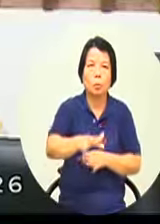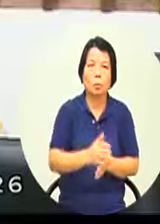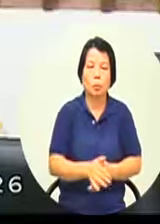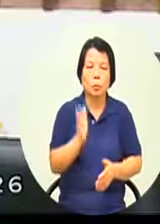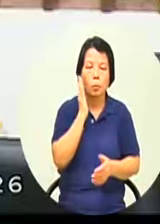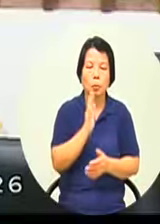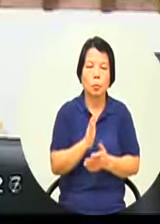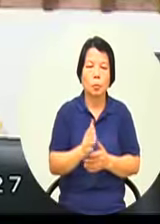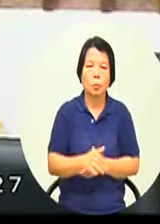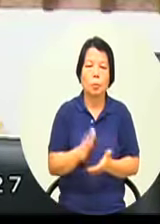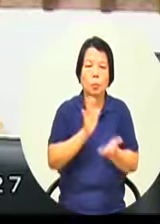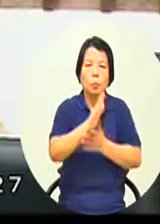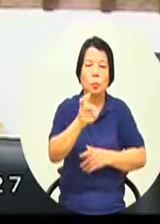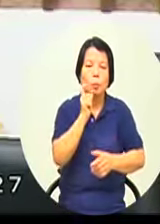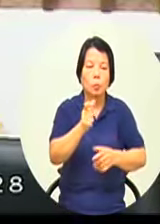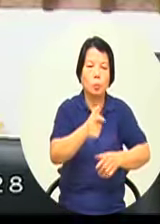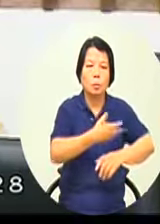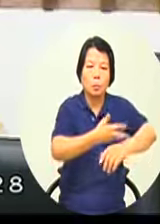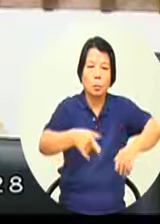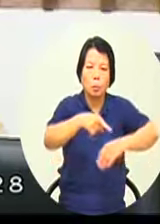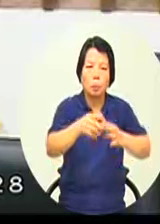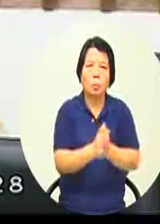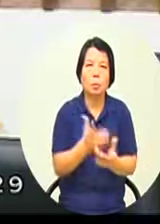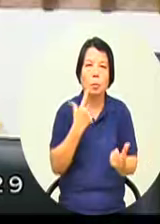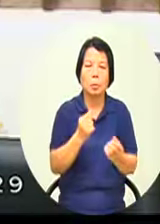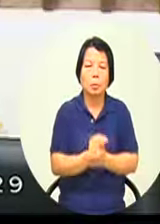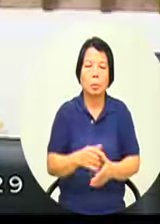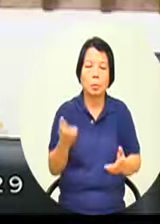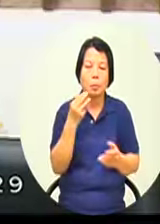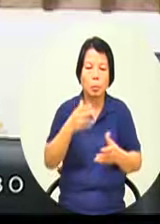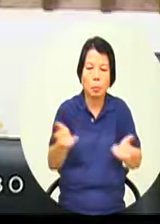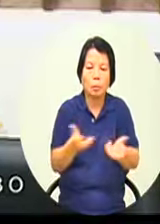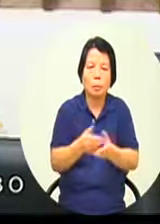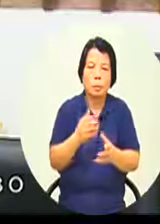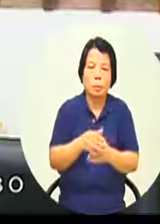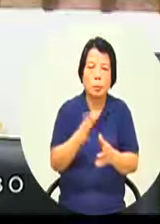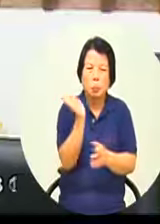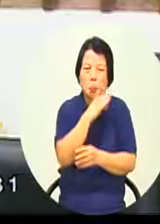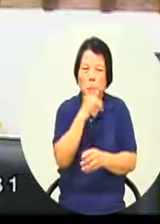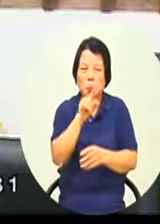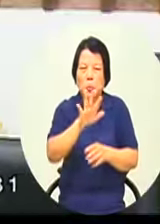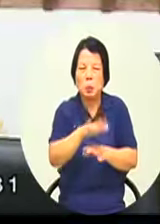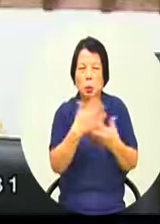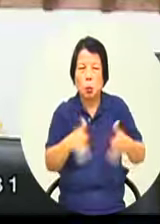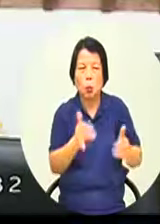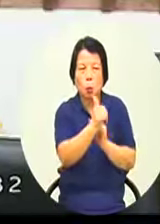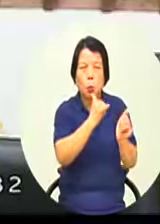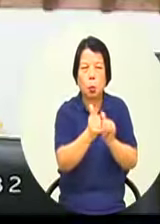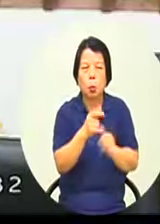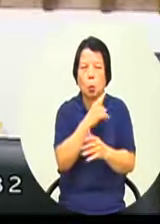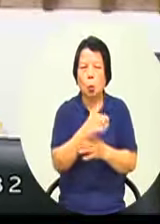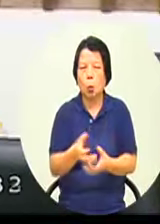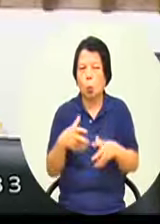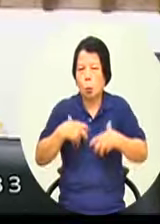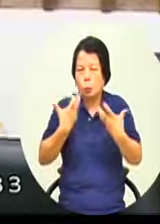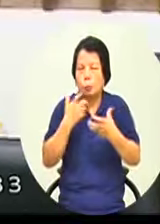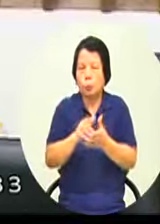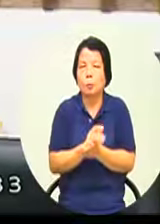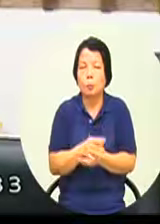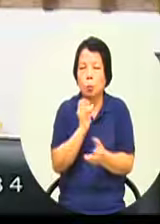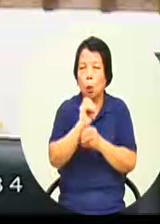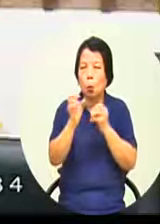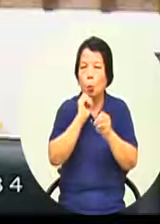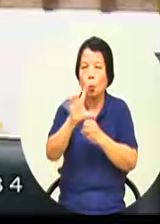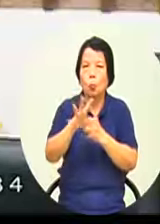个汇丰桥跟新中治水闸门段会常有那个恶臭味，那附近的民众也常常抱怨。那其实现在后进溪